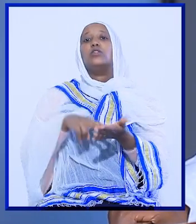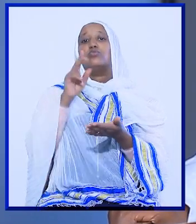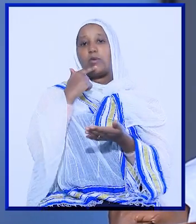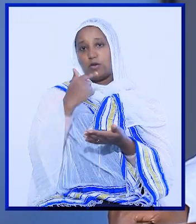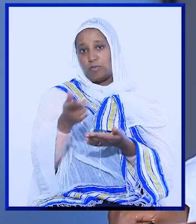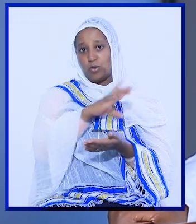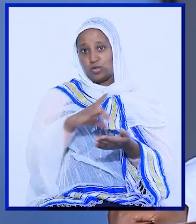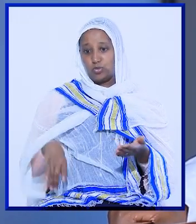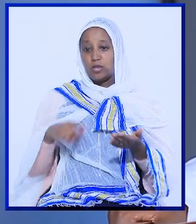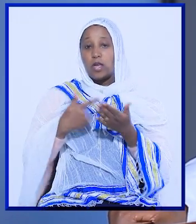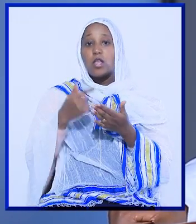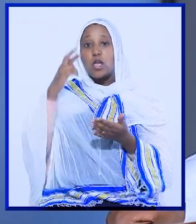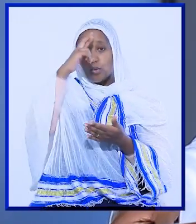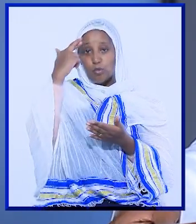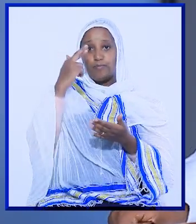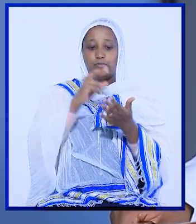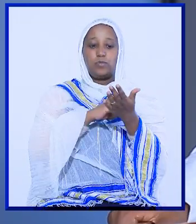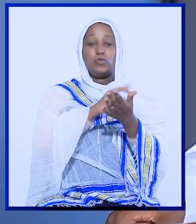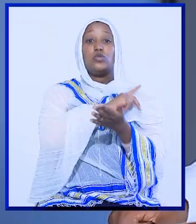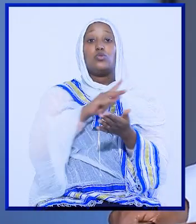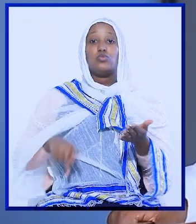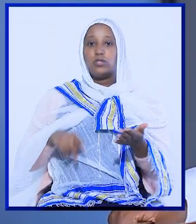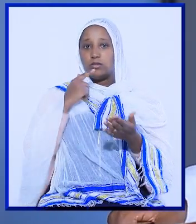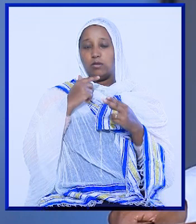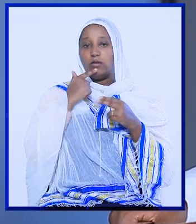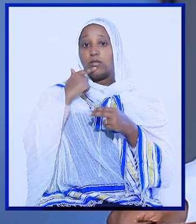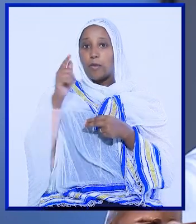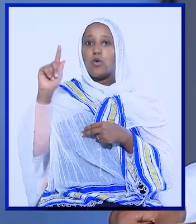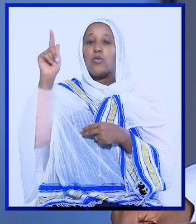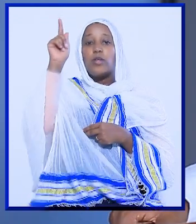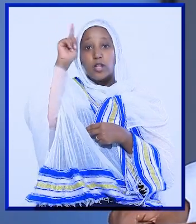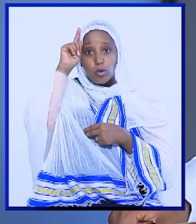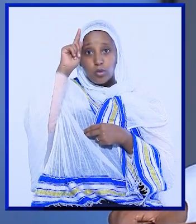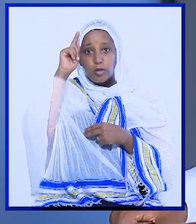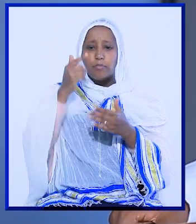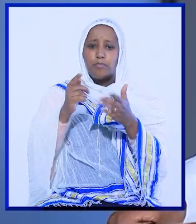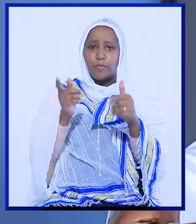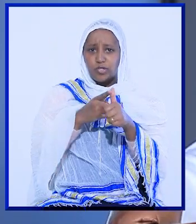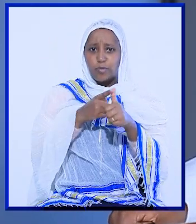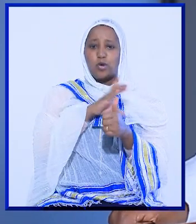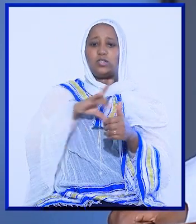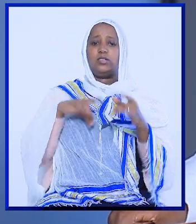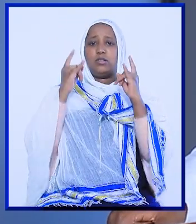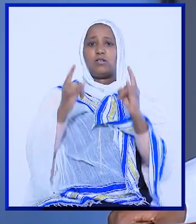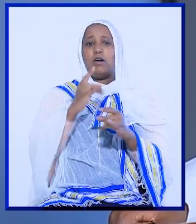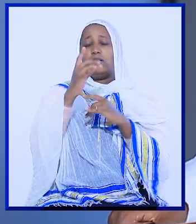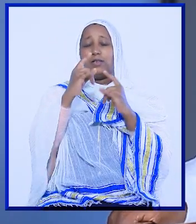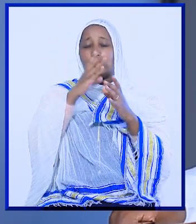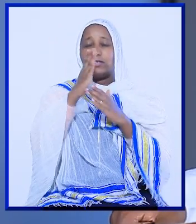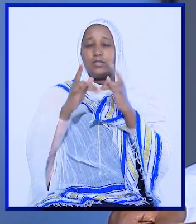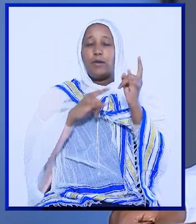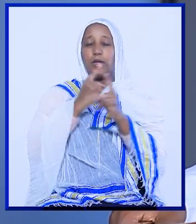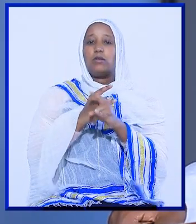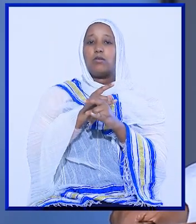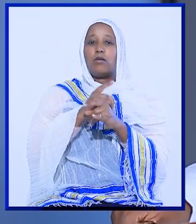የሚለው። ይህ ነው ይሄ የሮም ንጉሥ የተባለው ኔሮን በመጀመሪያው የክርስትና ዘመን ከባድ የክርስትና ዋጋ